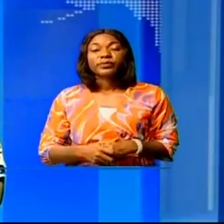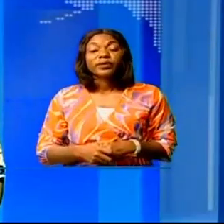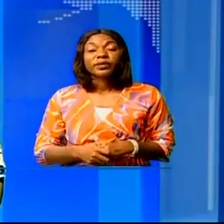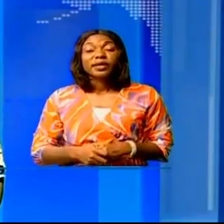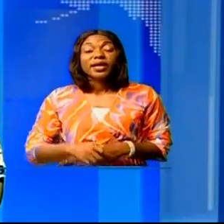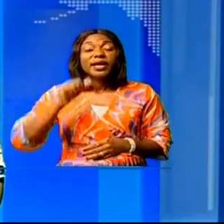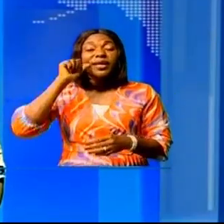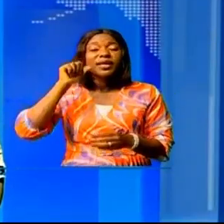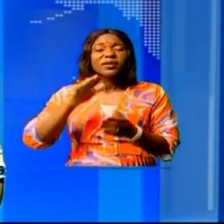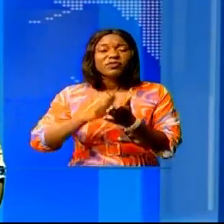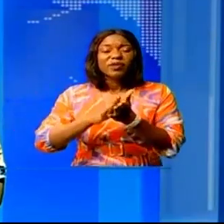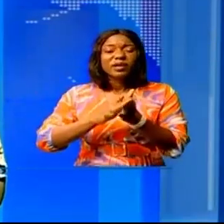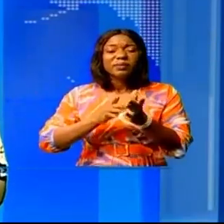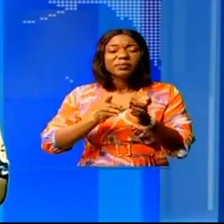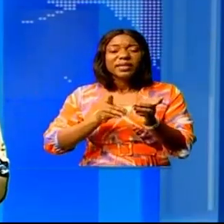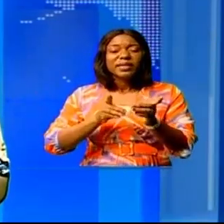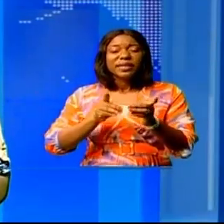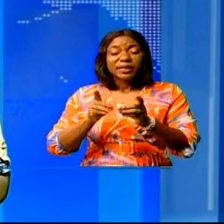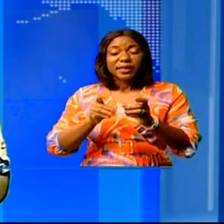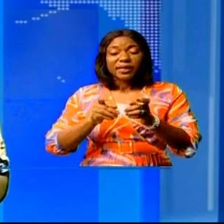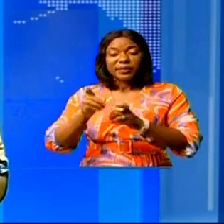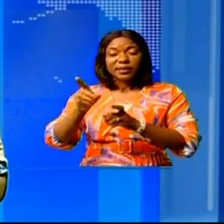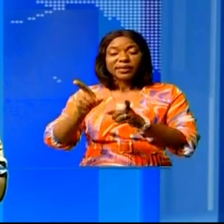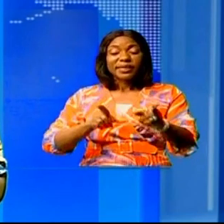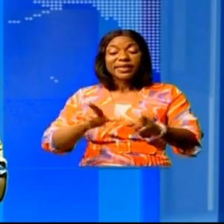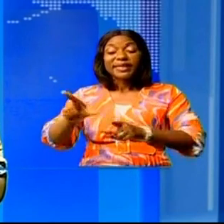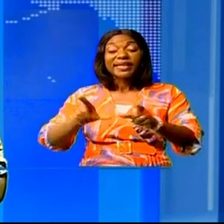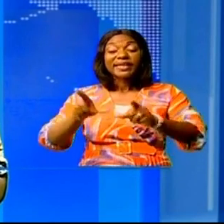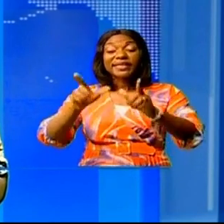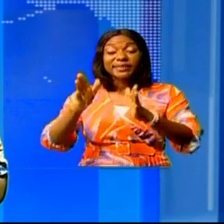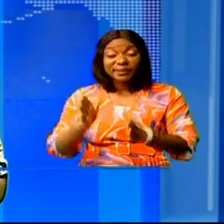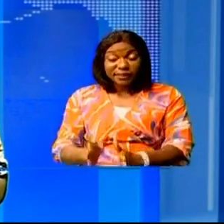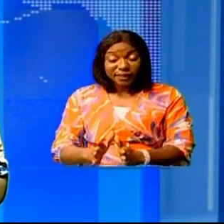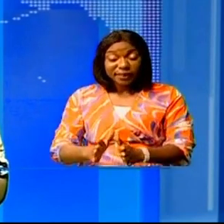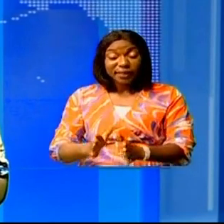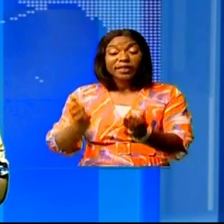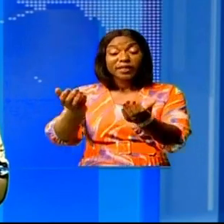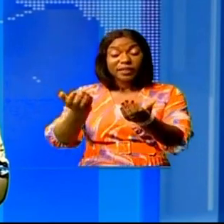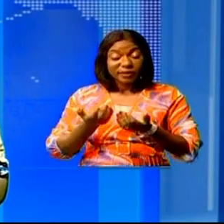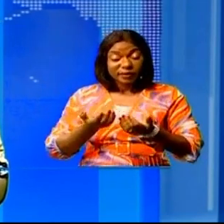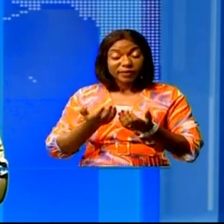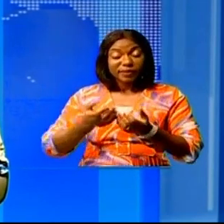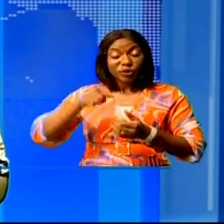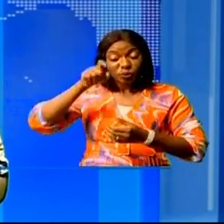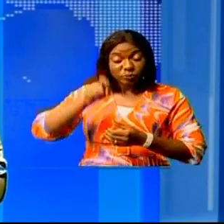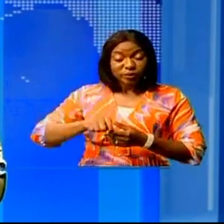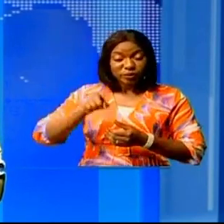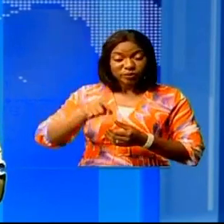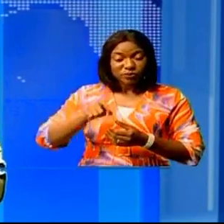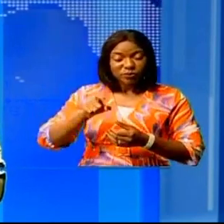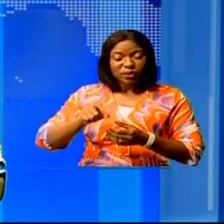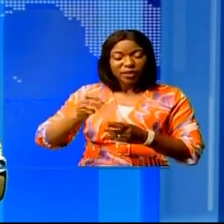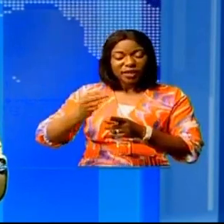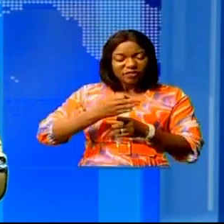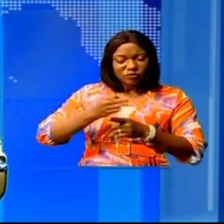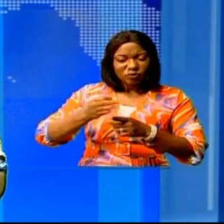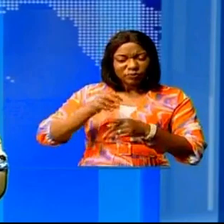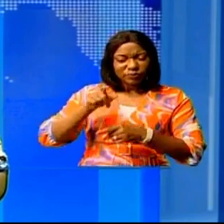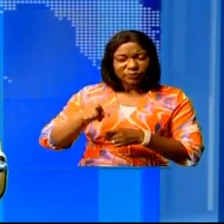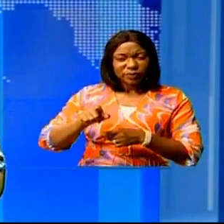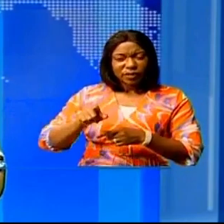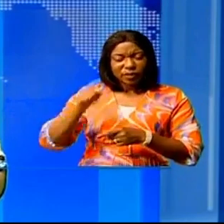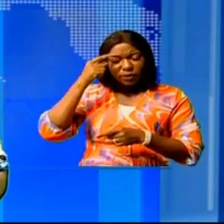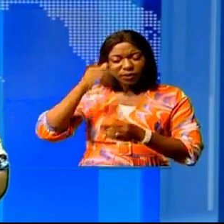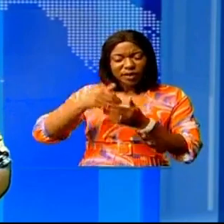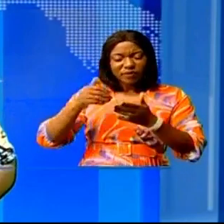femmes leaders plaident pour la reconnaissance du droit foncier forestier en RDC. Un atelier de validation sur